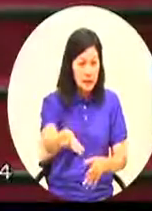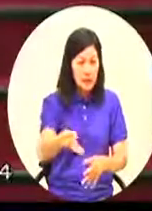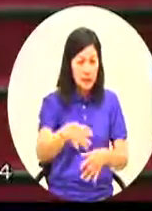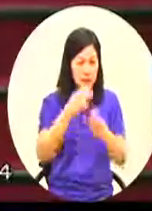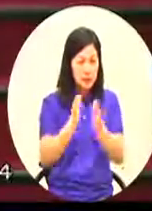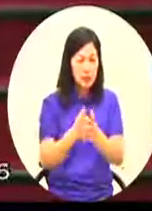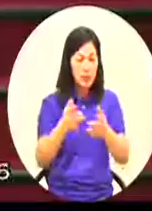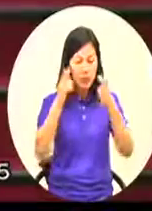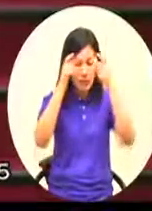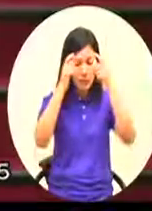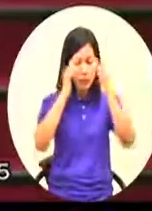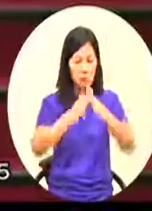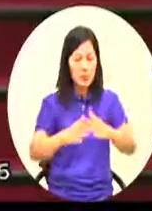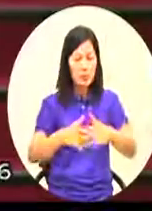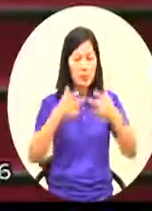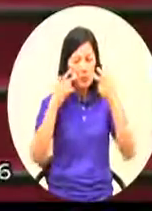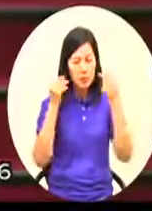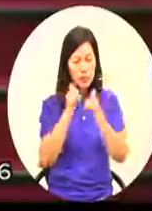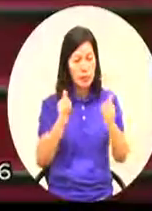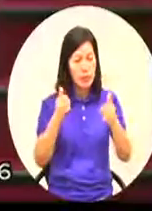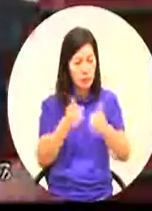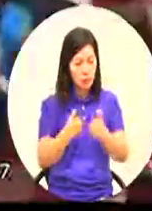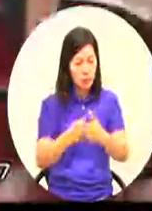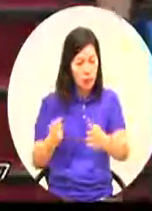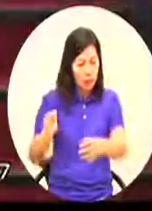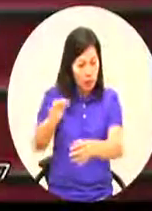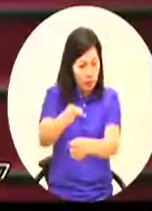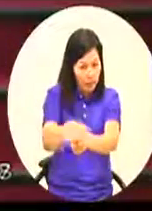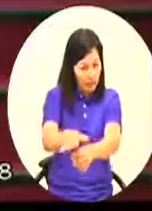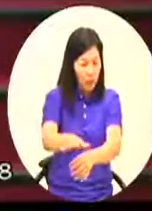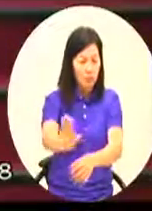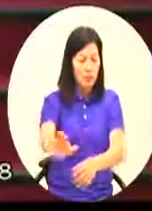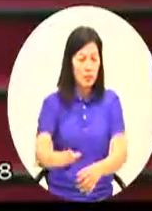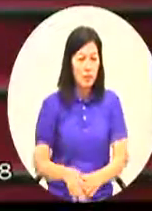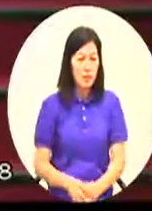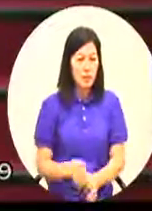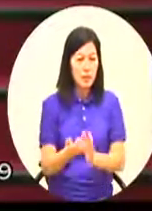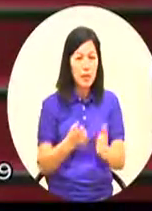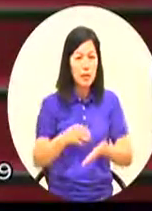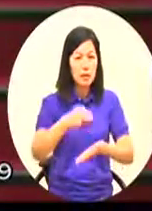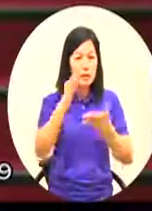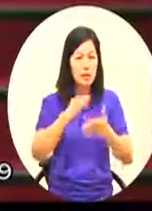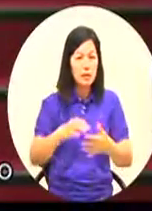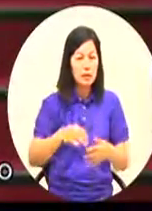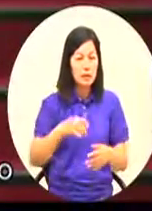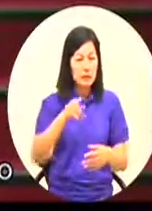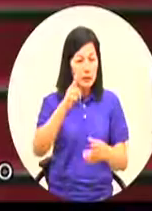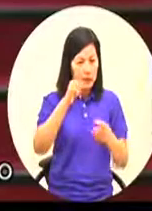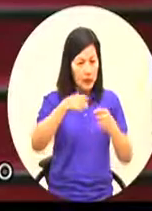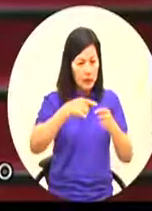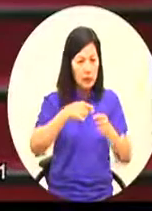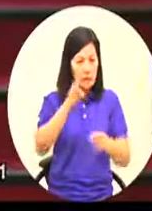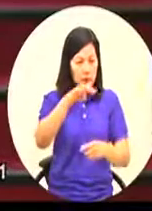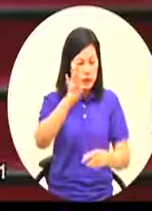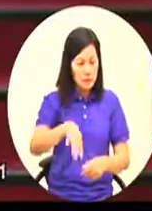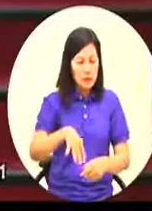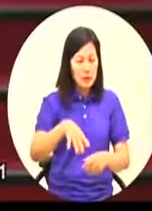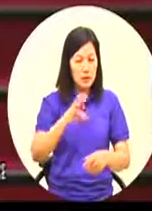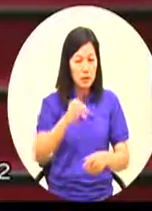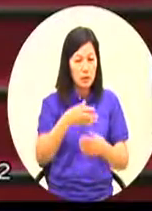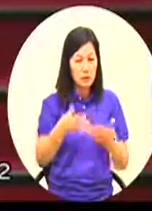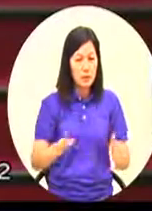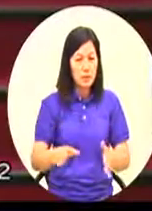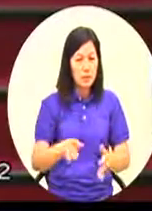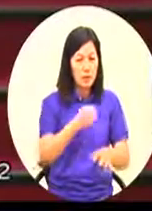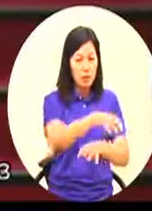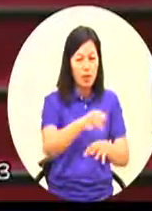高雄市原民会里面。但是刚才也提到了哈，一年4000多万，我们三个区要分，不但是